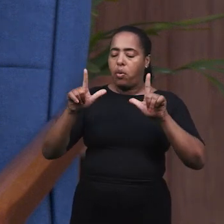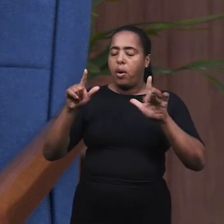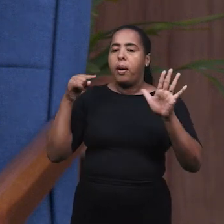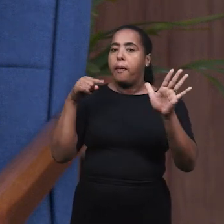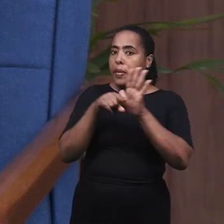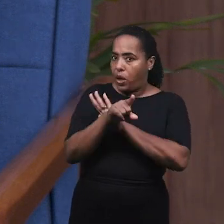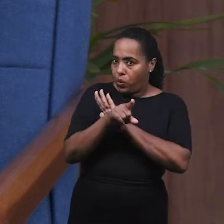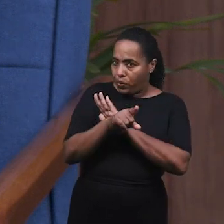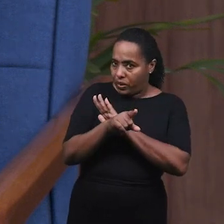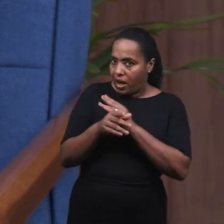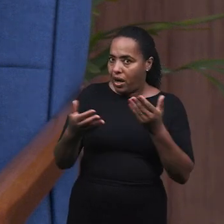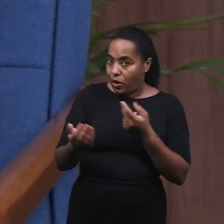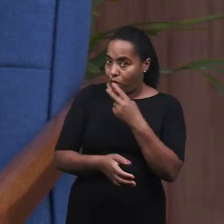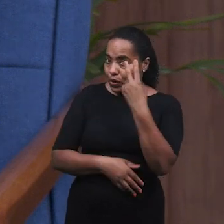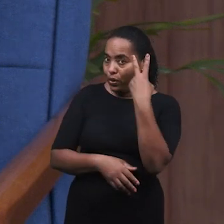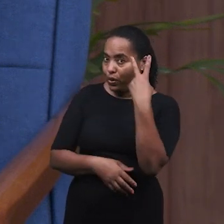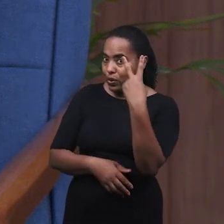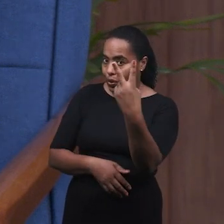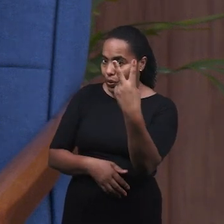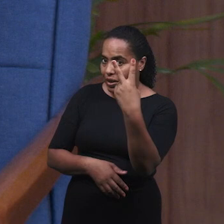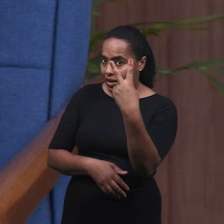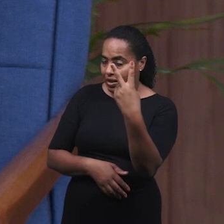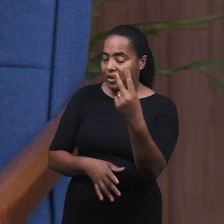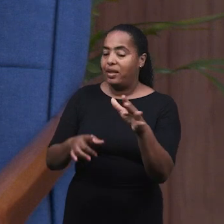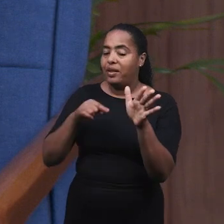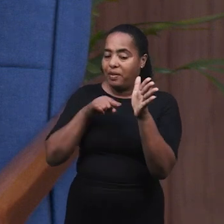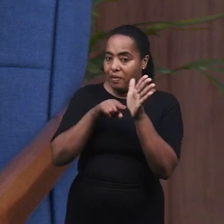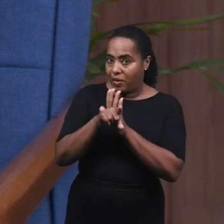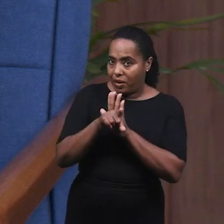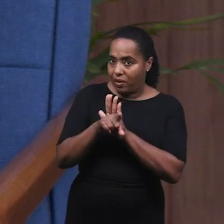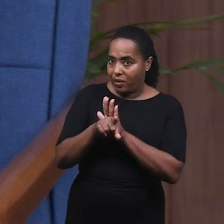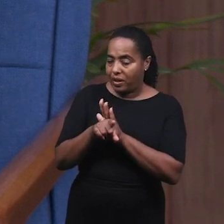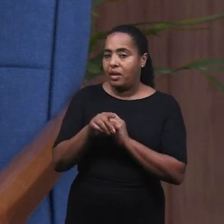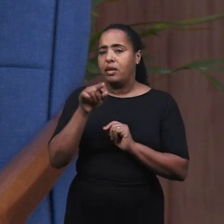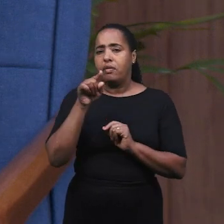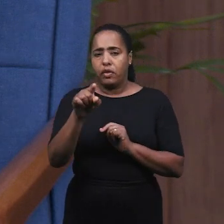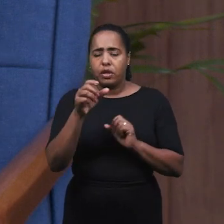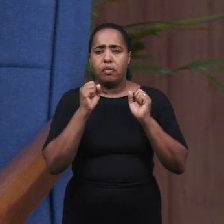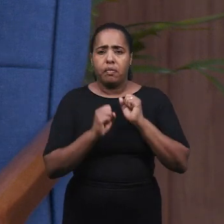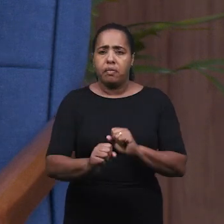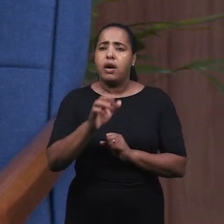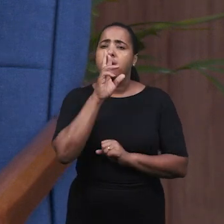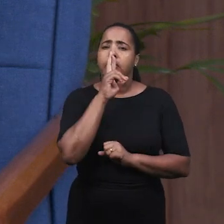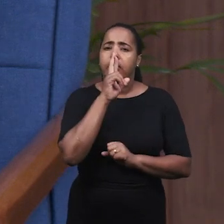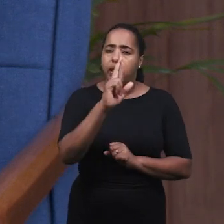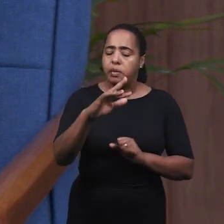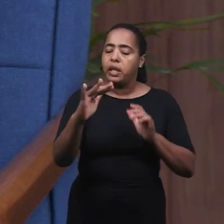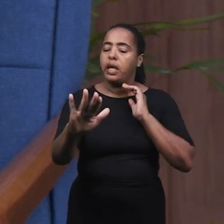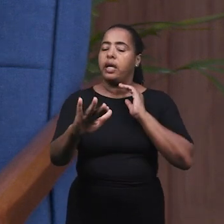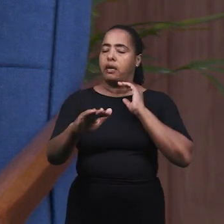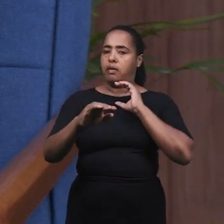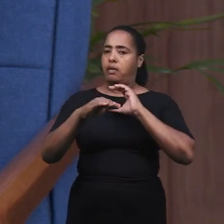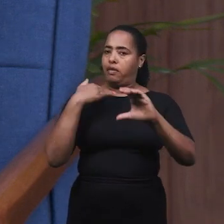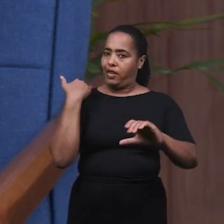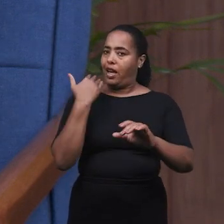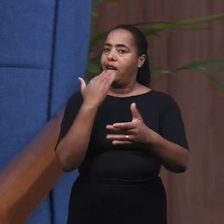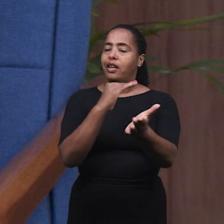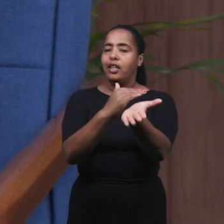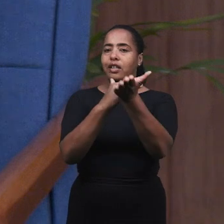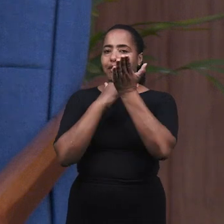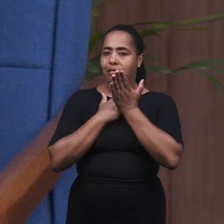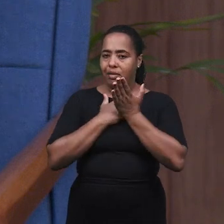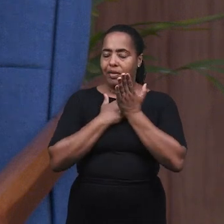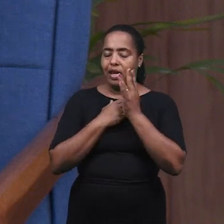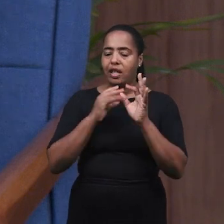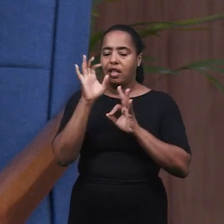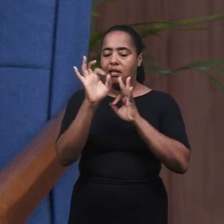une question. Donc, il y a 2 questions que vous pouvez répondre, nous envoyer et nous aider à préparer la prochaine